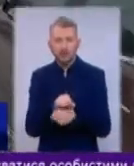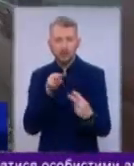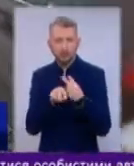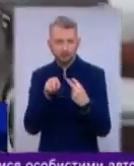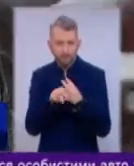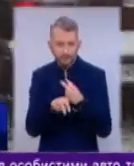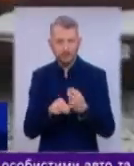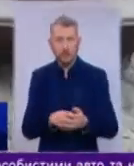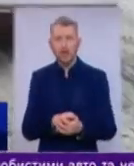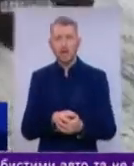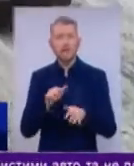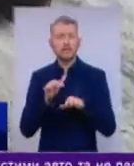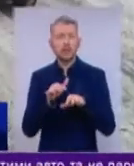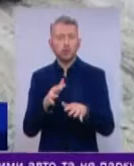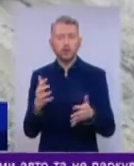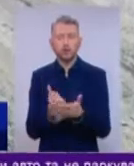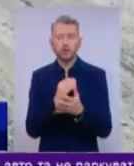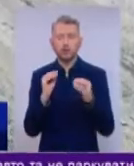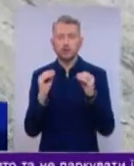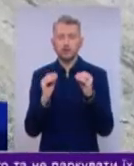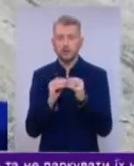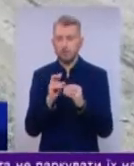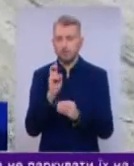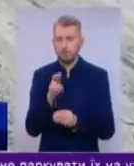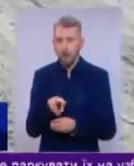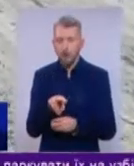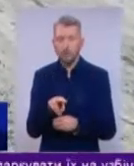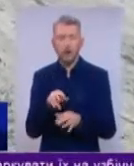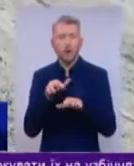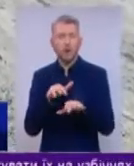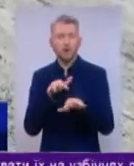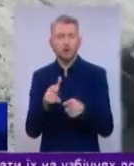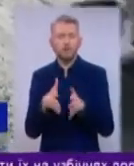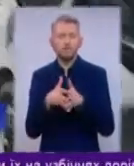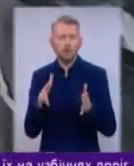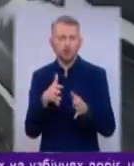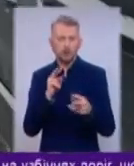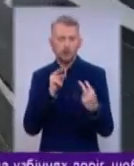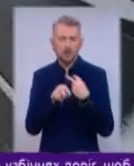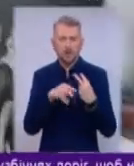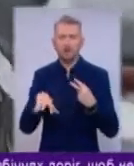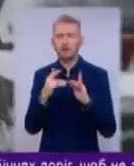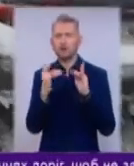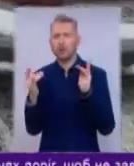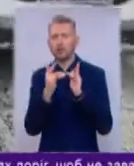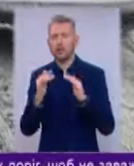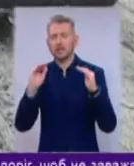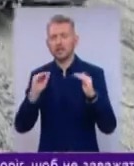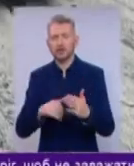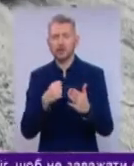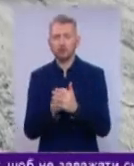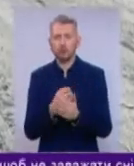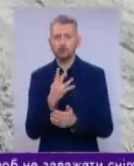шляхах. Затори сягнули 10 балів. Рух на більшості магістралей та на усіх мостах знизився до